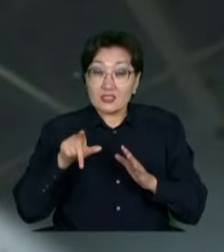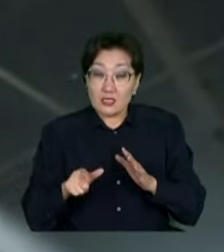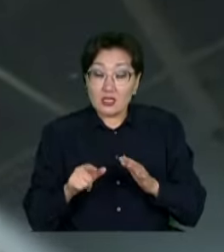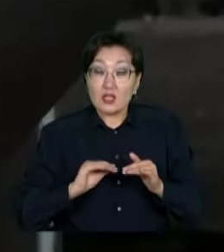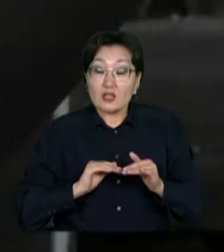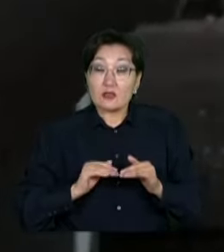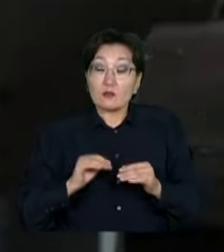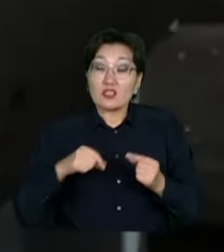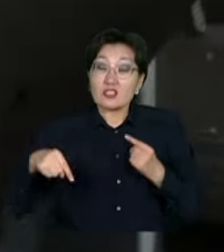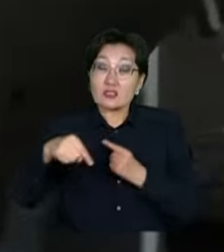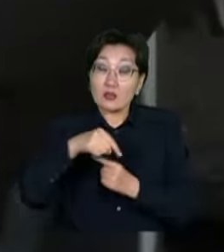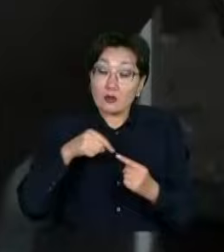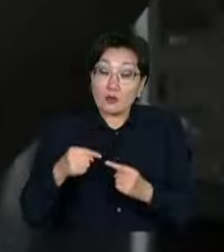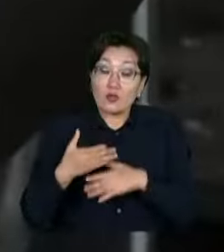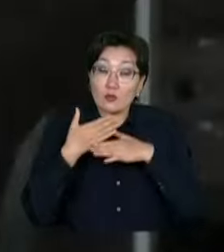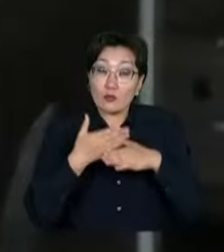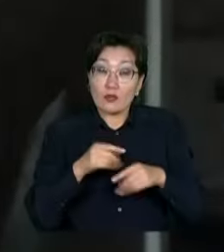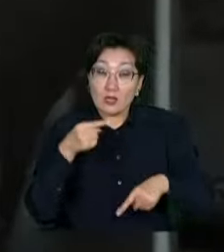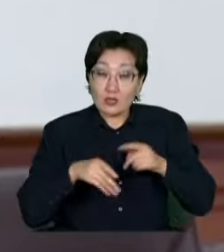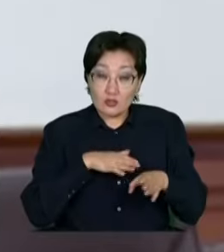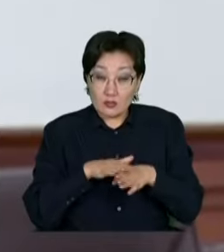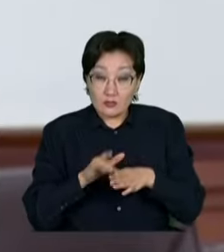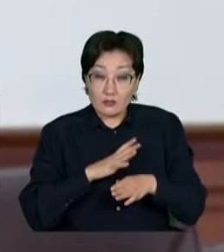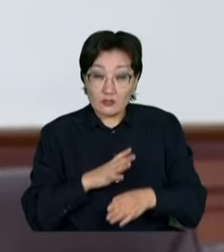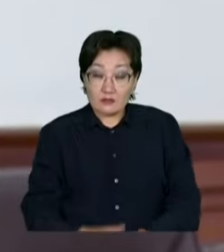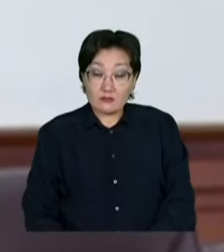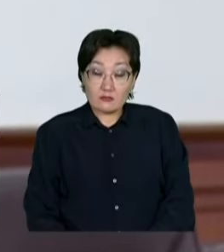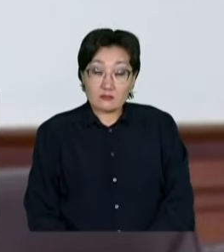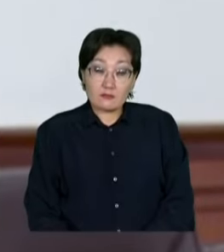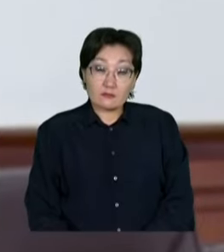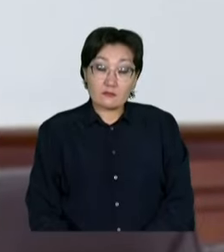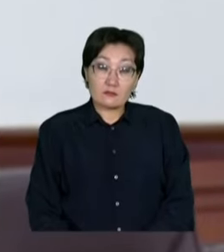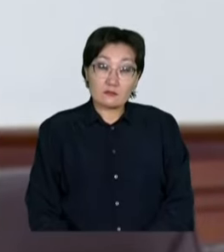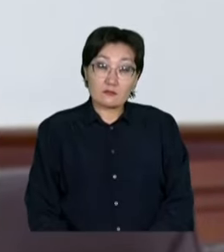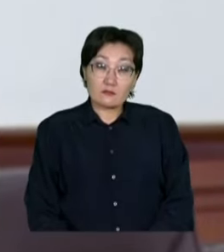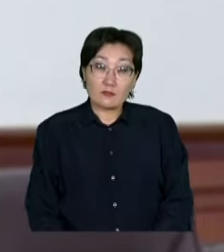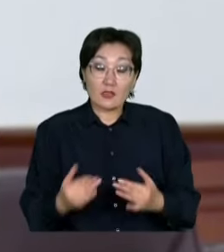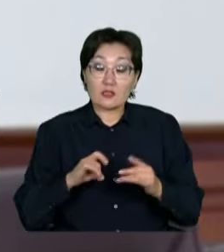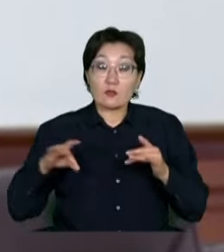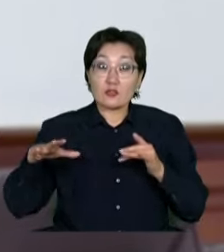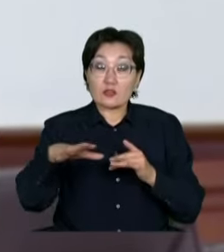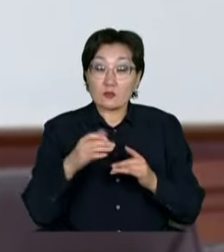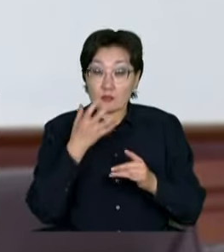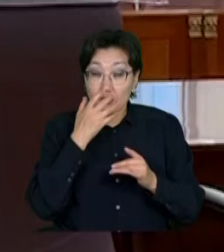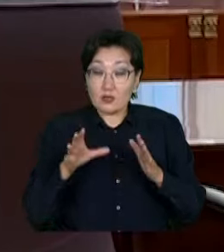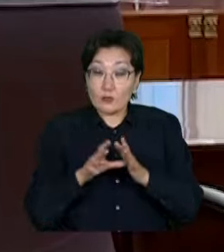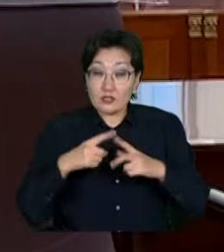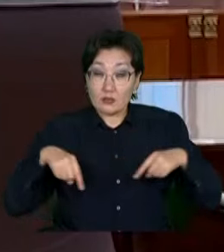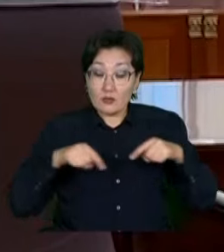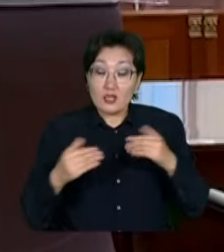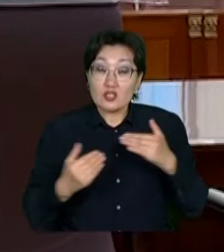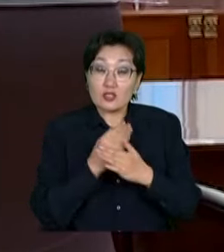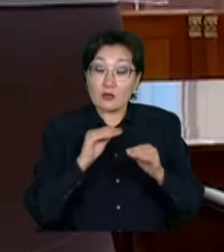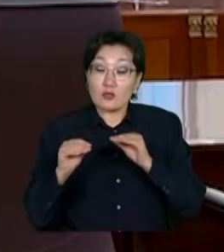жеке инвестиция есебінен жүзеге асты. В объеме 1,2 миллионов тонн в год. Республикадағы жылу орталықтарын жаңалау